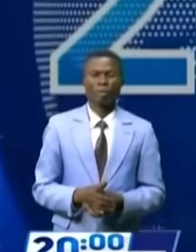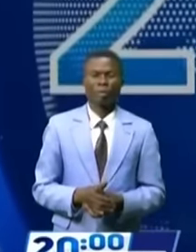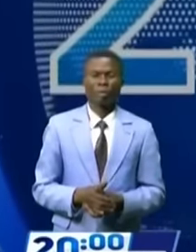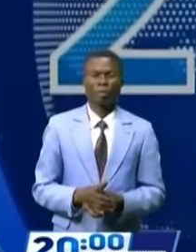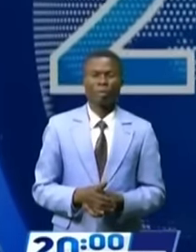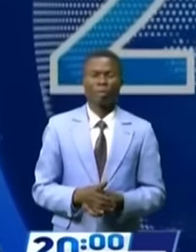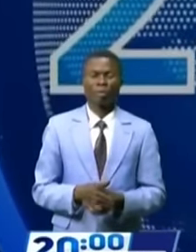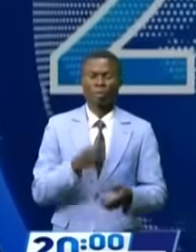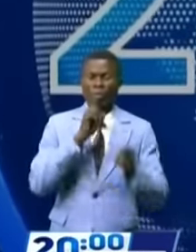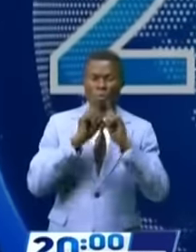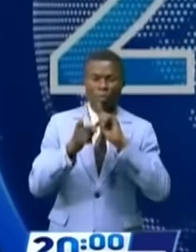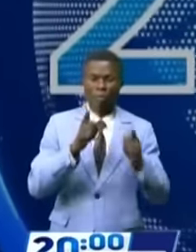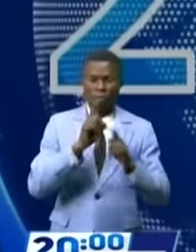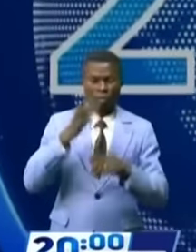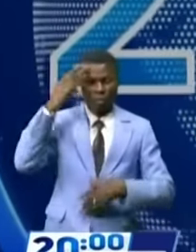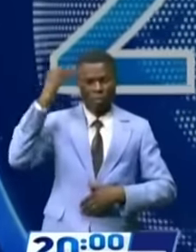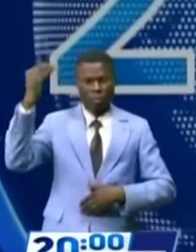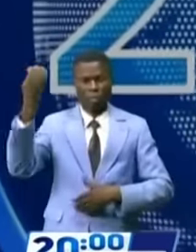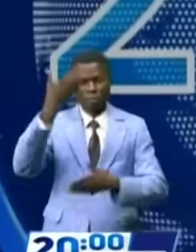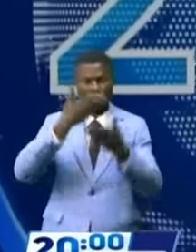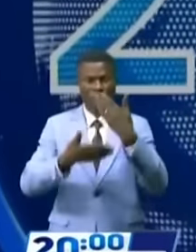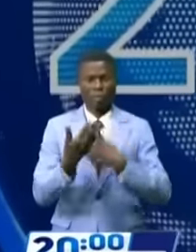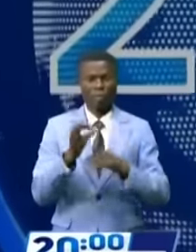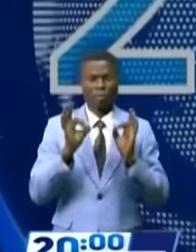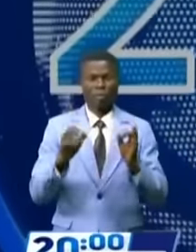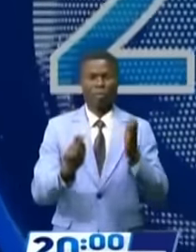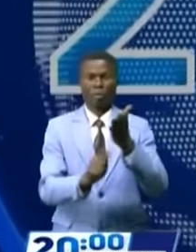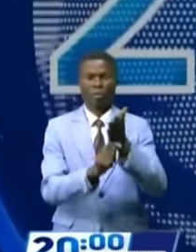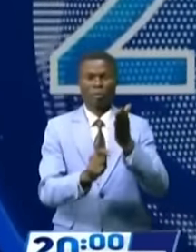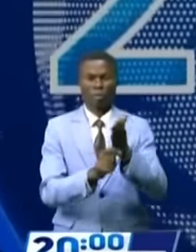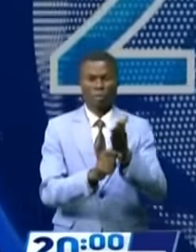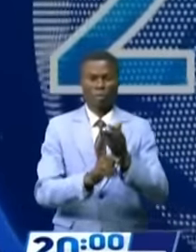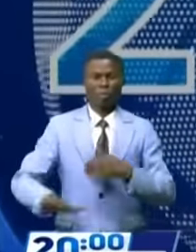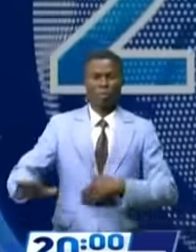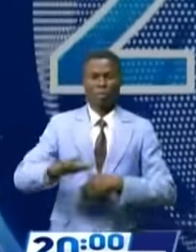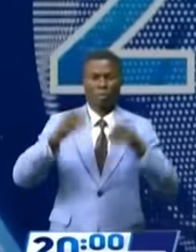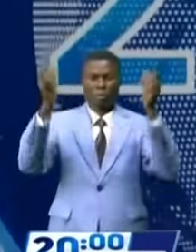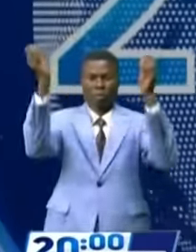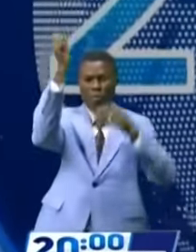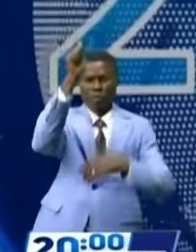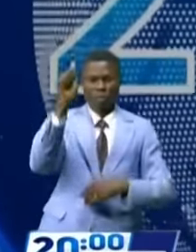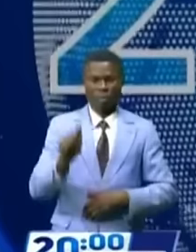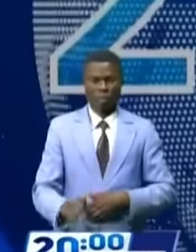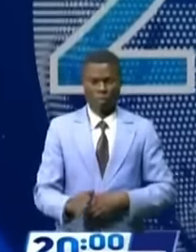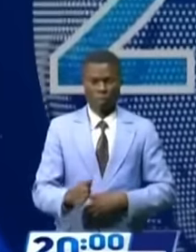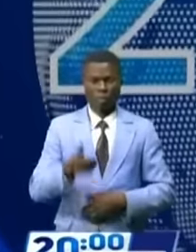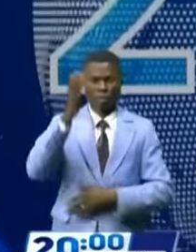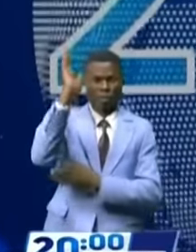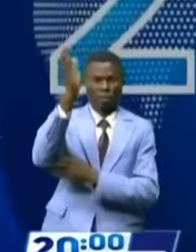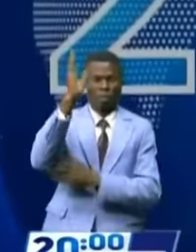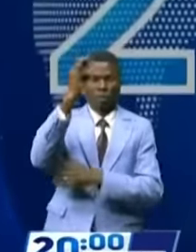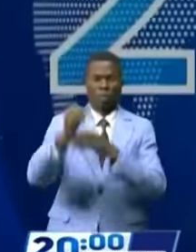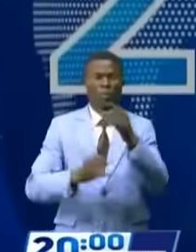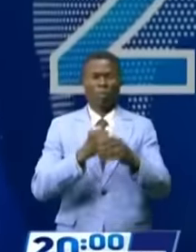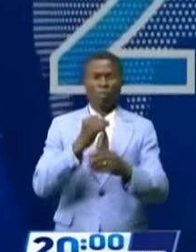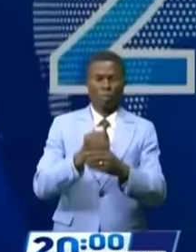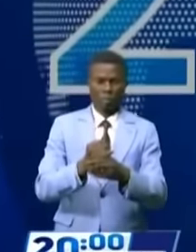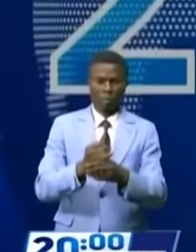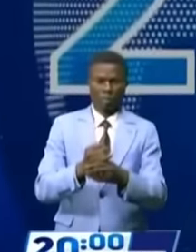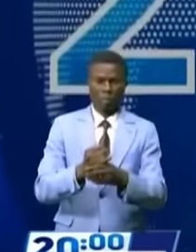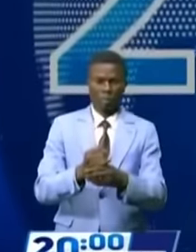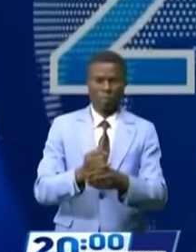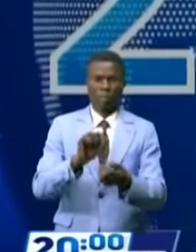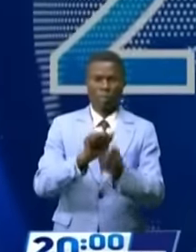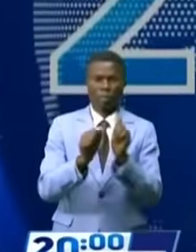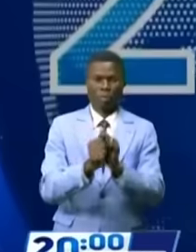Et puis cet échange d'expériences sur les innovations technologiques des pays africains, il s'agit de la conférence internationale sur les